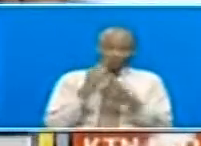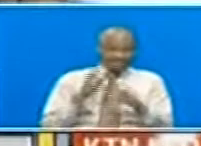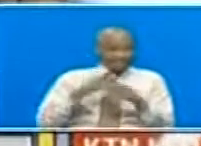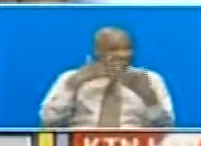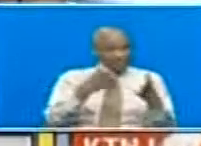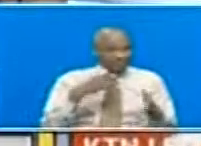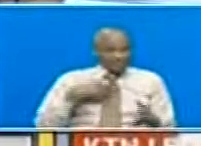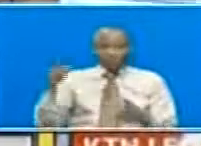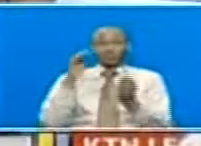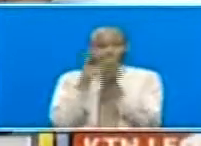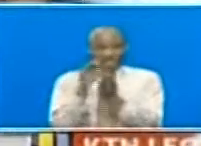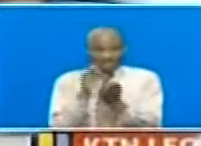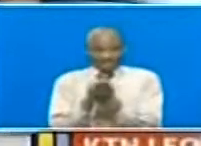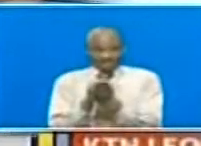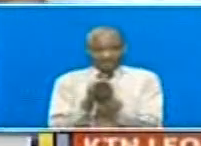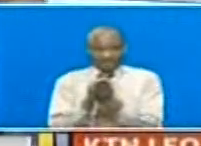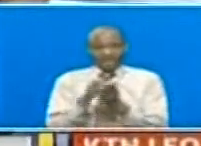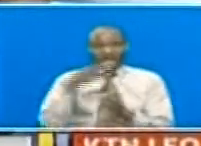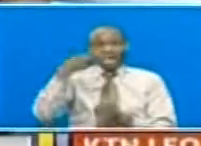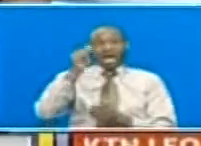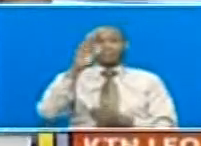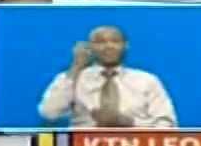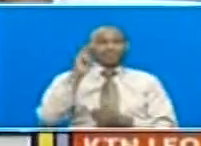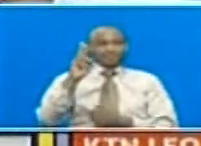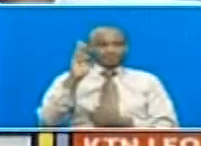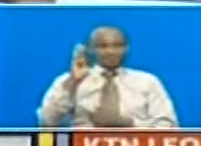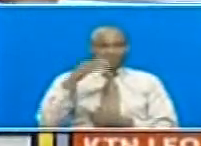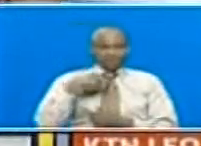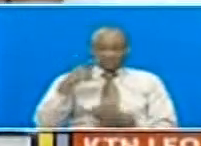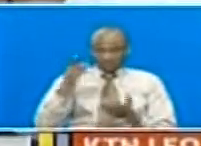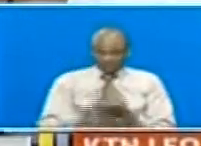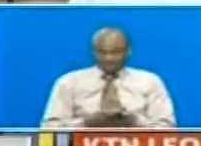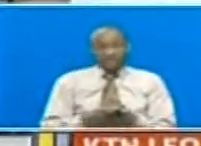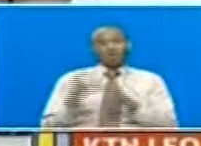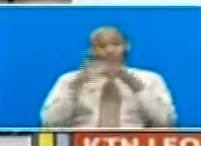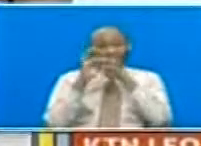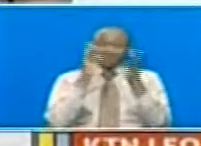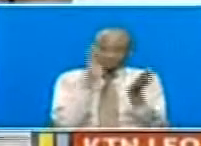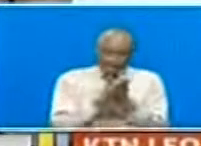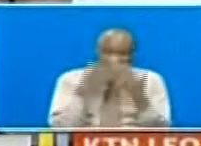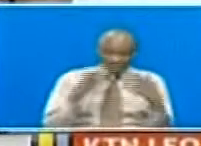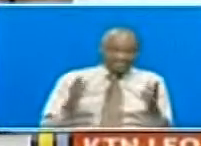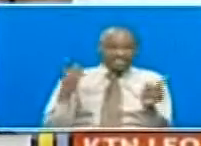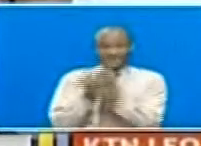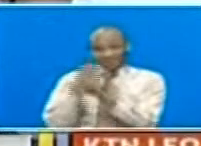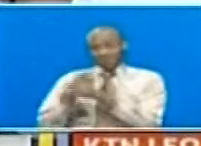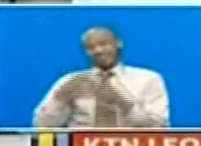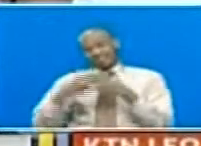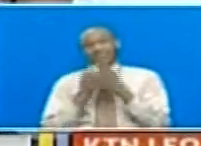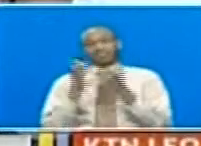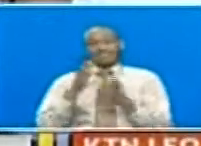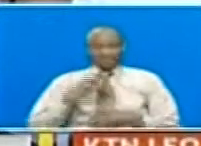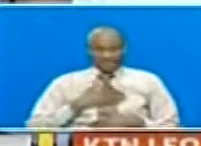pale nikaingia kwenye benki Habib na benki karibu 4. Ni mara ya mwisho nitoka Cooperative Bank. Alafu nikaanza biashara zangu mwenyewe.